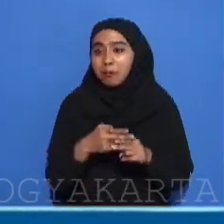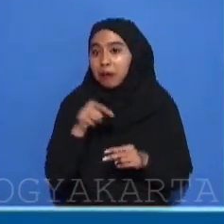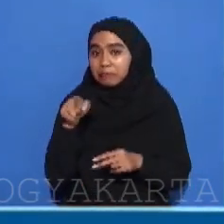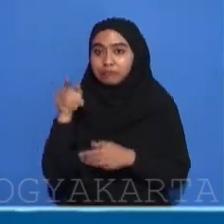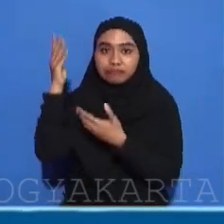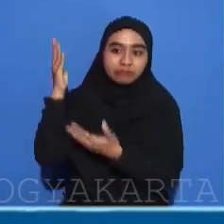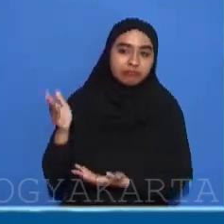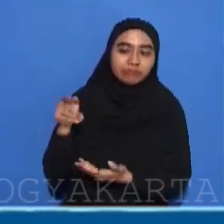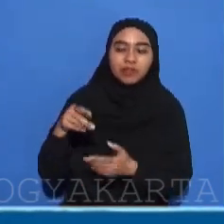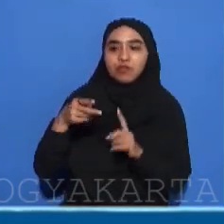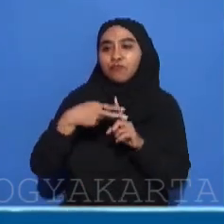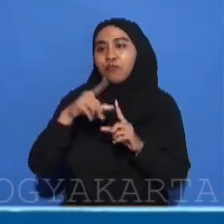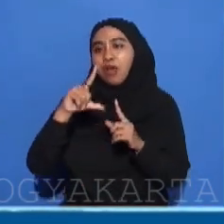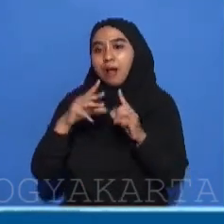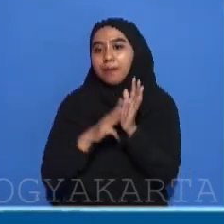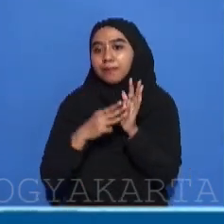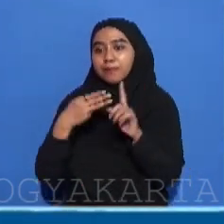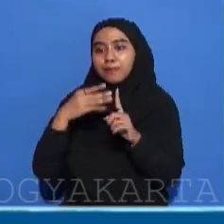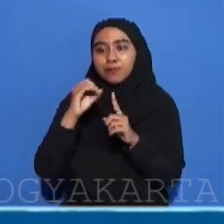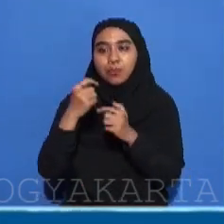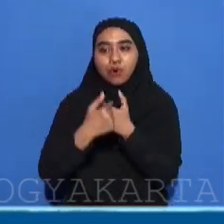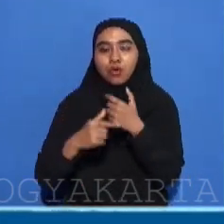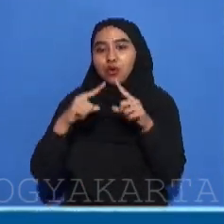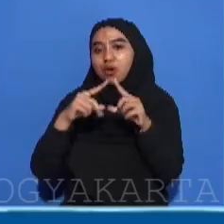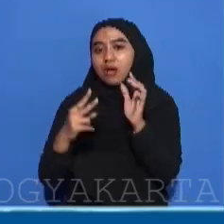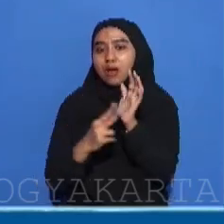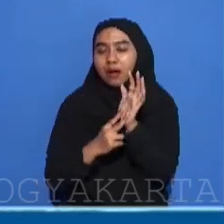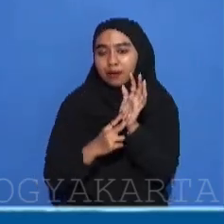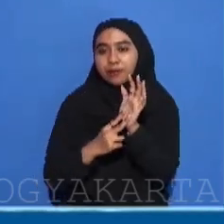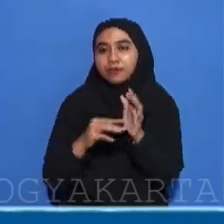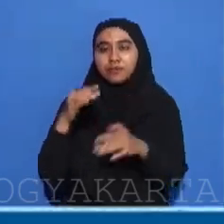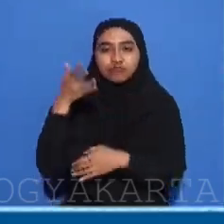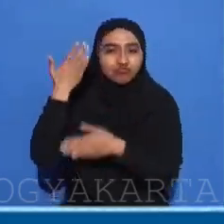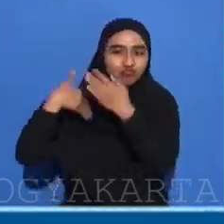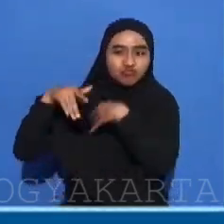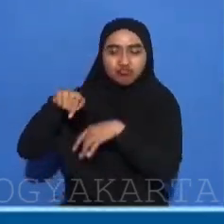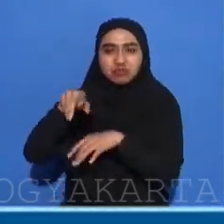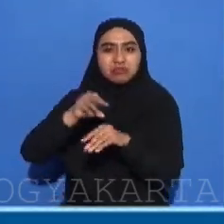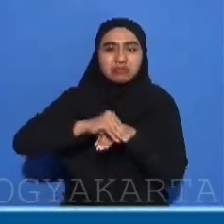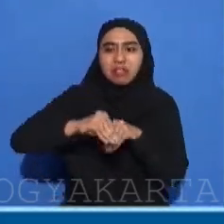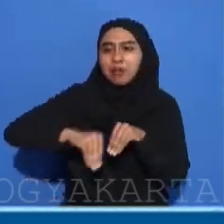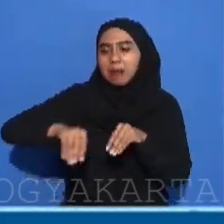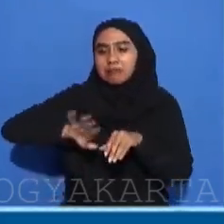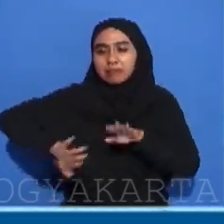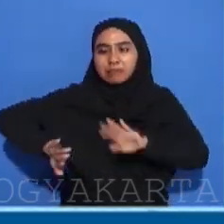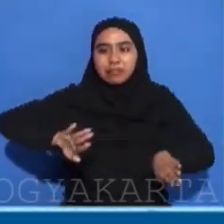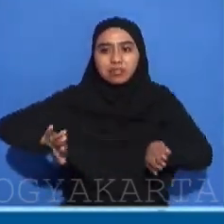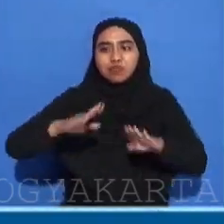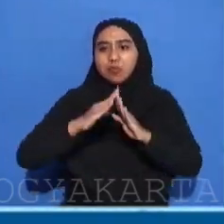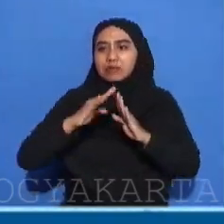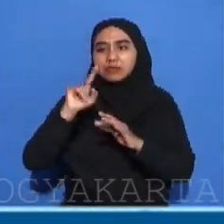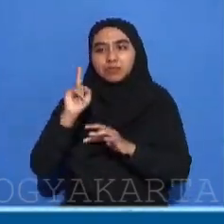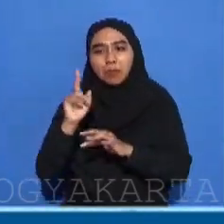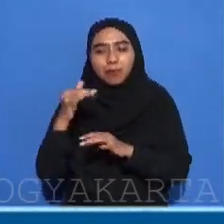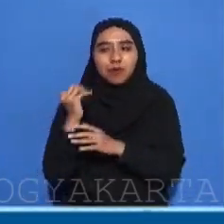sekarweni uprit ingkang indah sangat menikung zaman Rumi Yen katati minongko tanaman